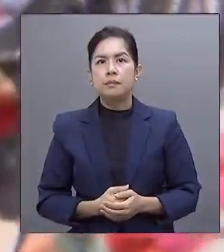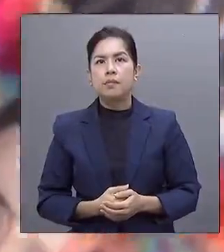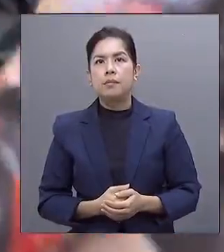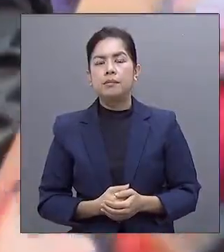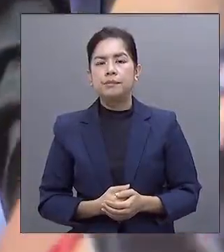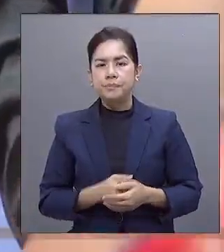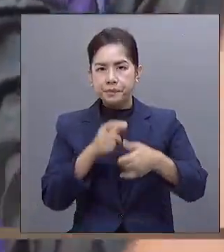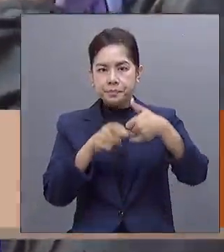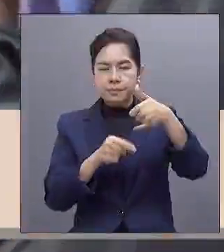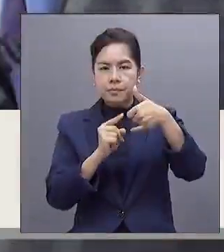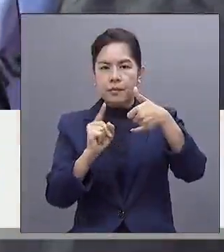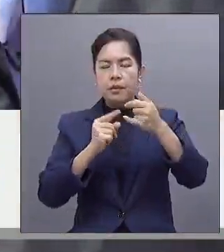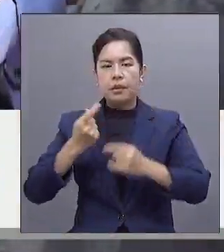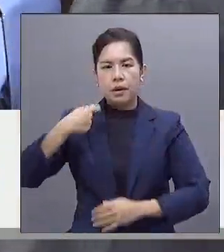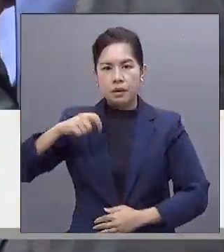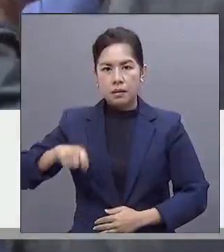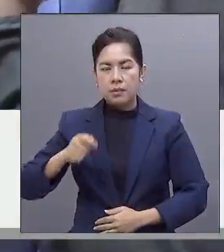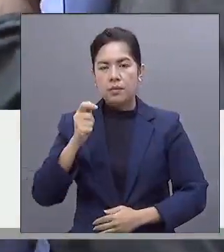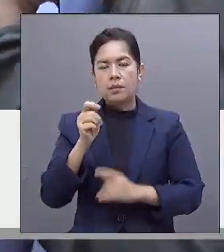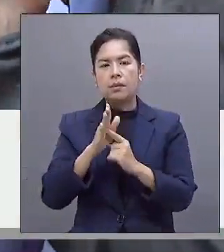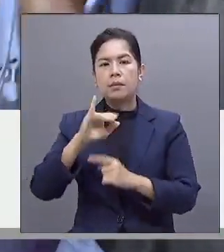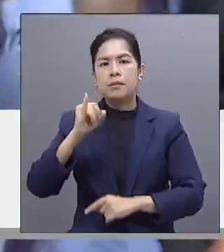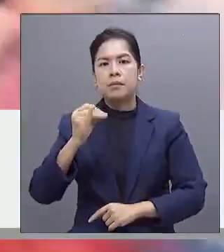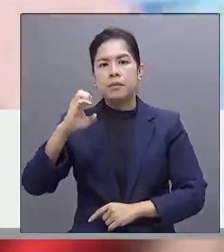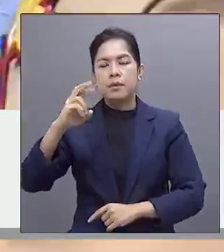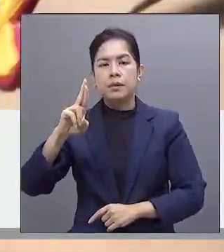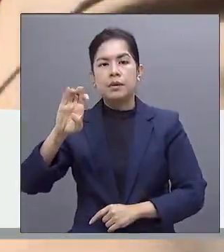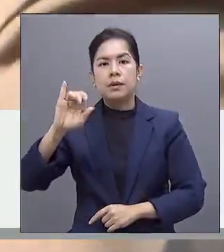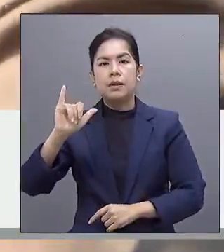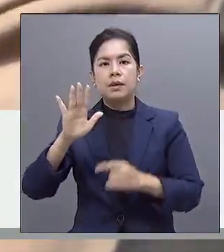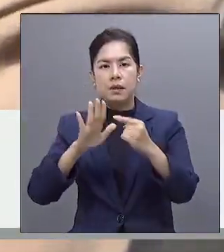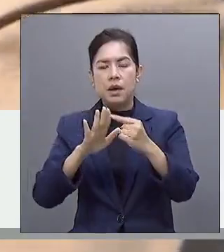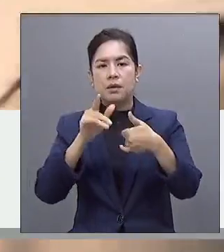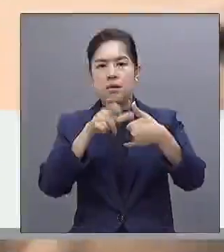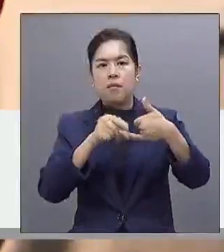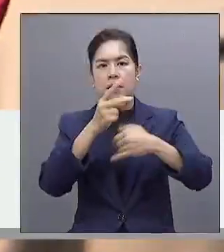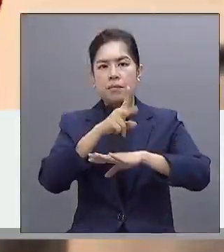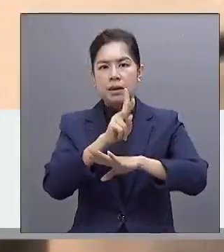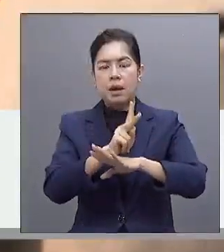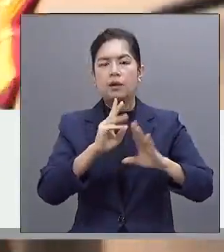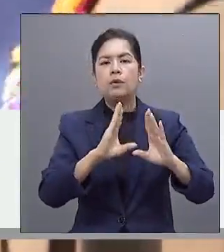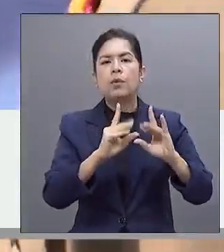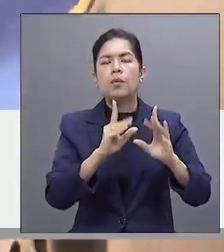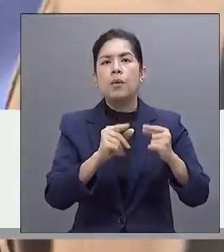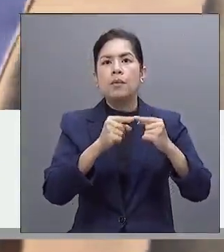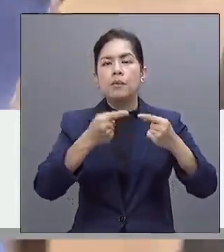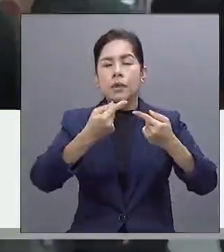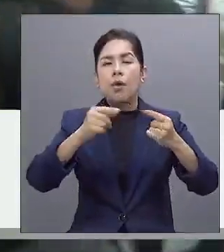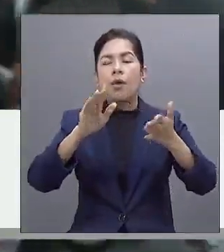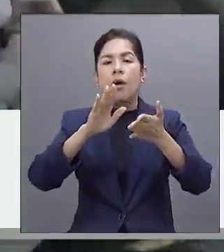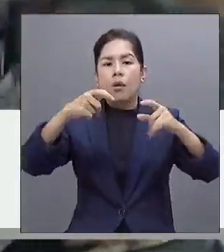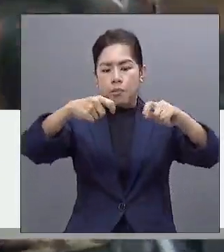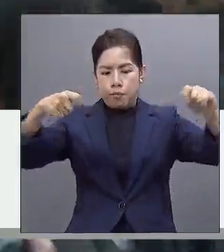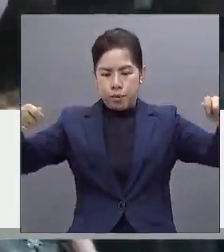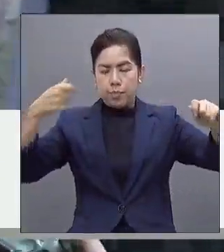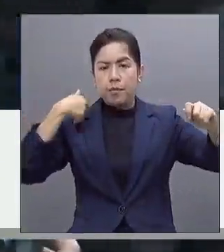นายอัจฉริยะเรืองรัตนพงศ์ประธานชมรมช่วยเหลือเหยื่ออาชญากรรมนำเอาแผ่นป้ายระบุรายชื่อของข้าราช